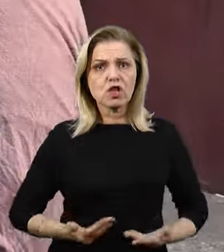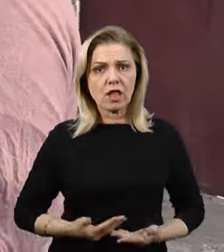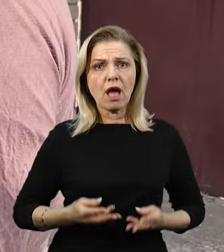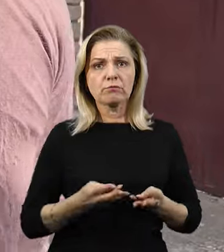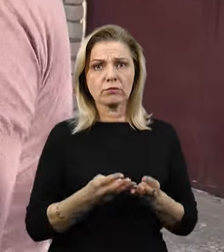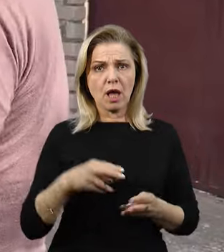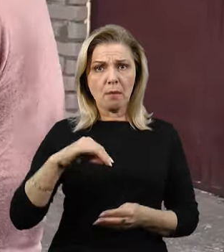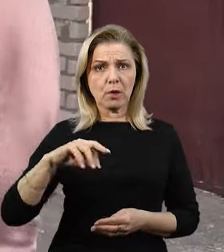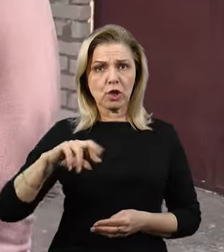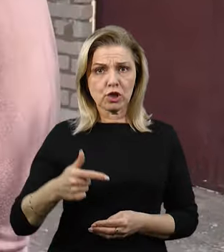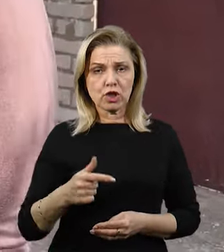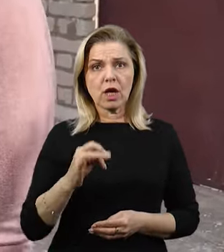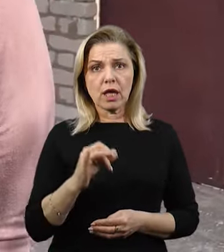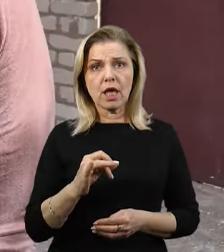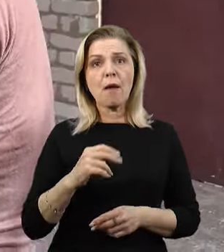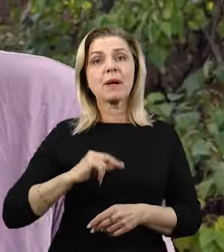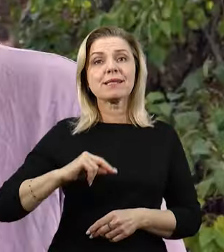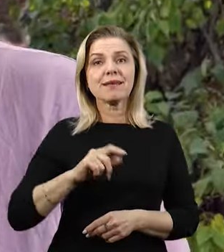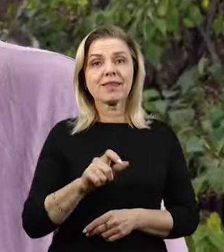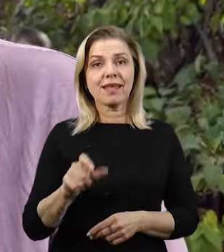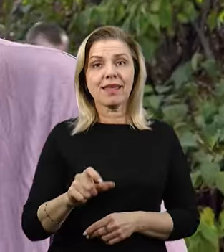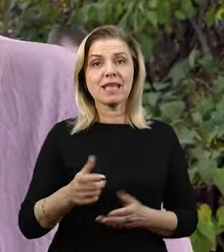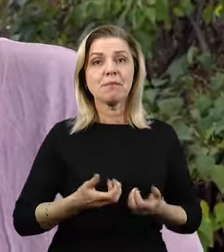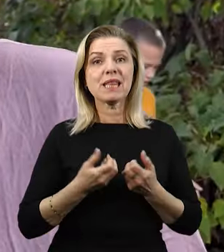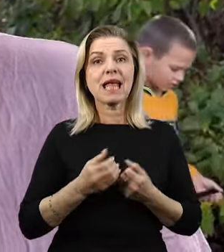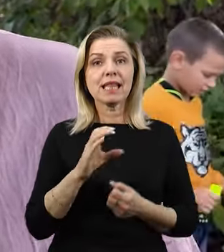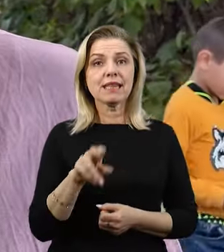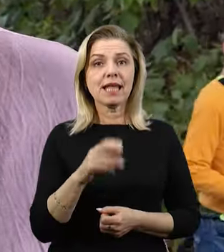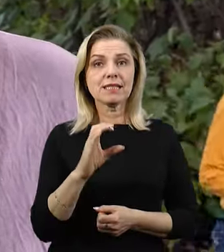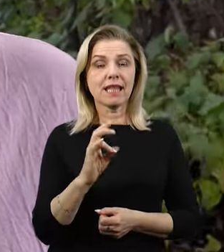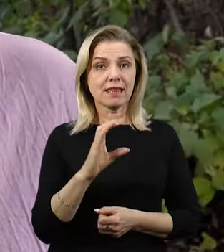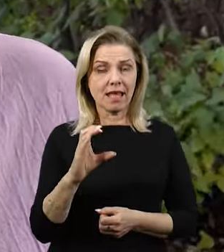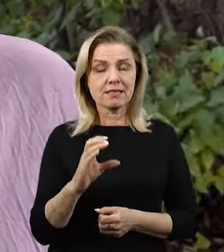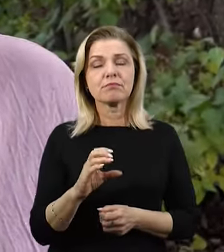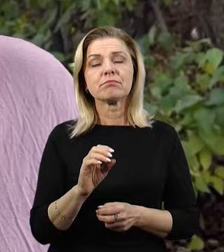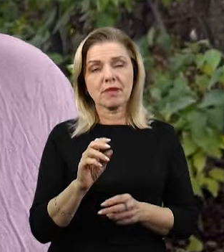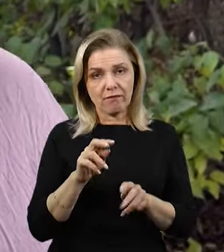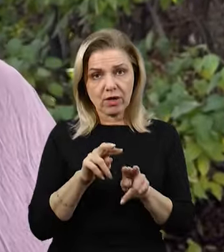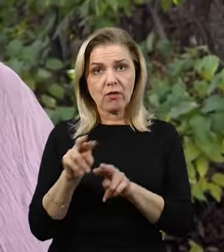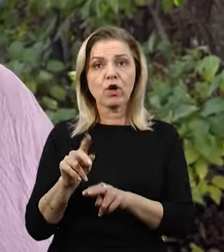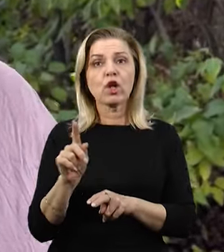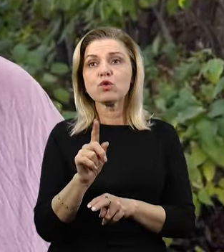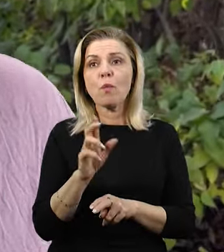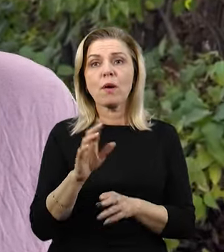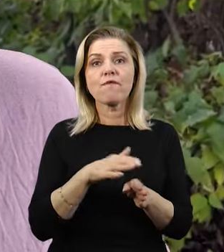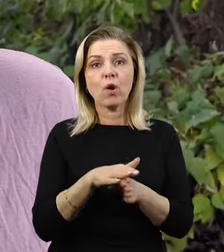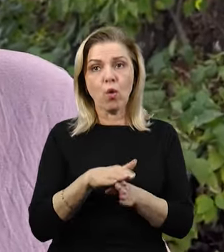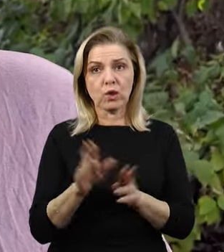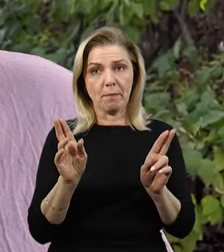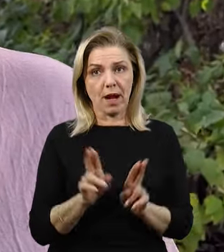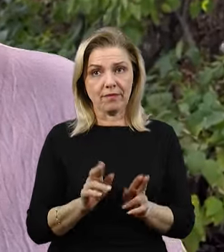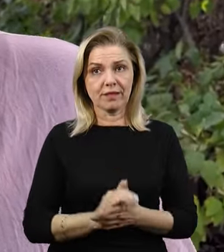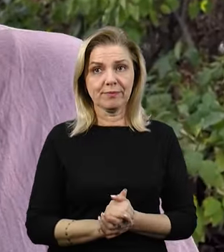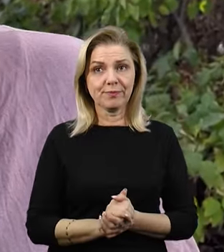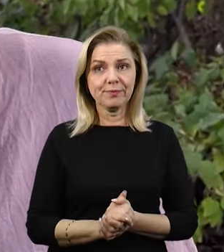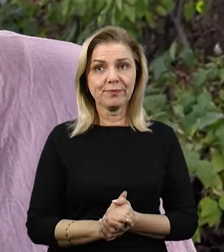ДСНС перевірили, чи дотримуються правил. Дрова, маленькі робимо, маленькі щепочки, старі це